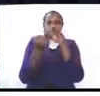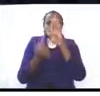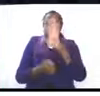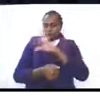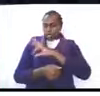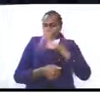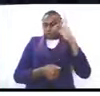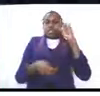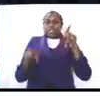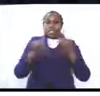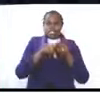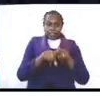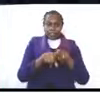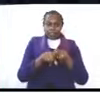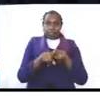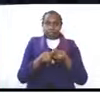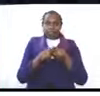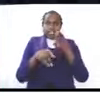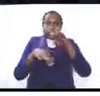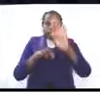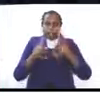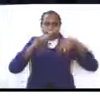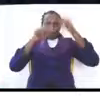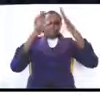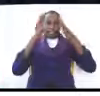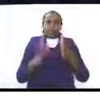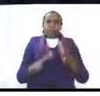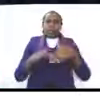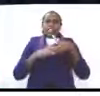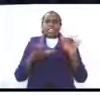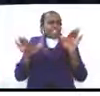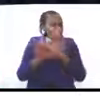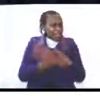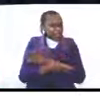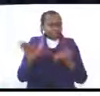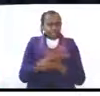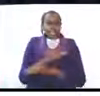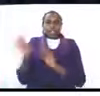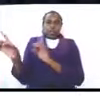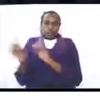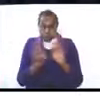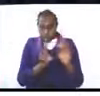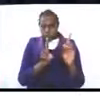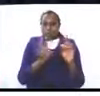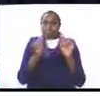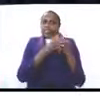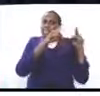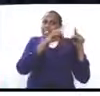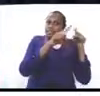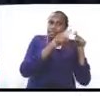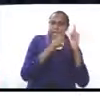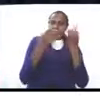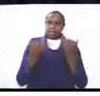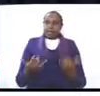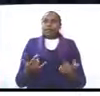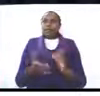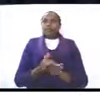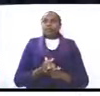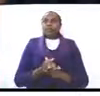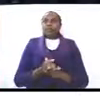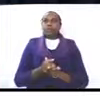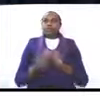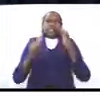yako, na ndio aweze kukupatia ushindi katika ile hali ambayo unapitia siku ya leo. Na